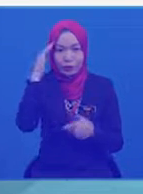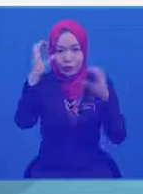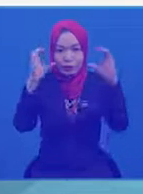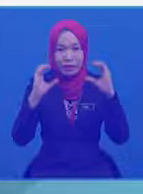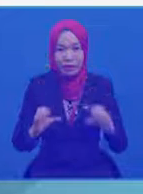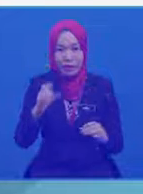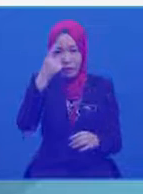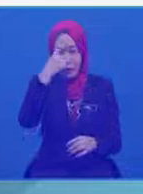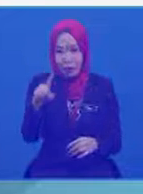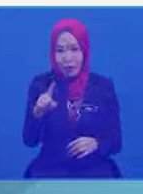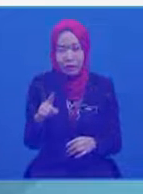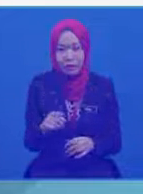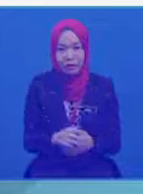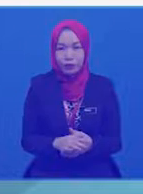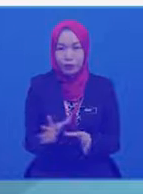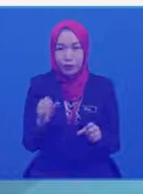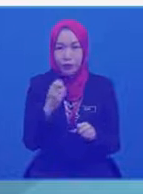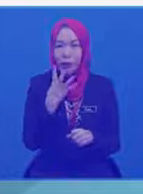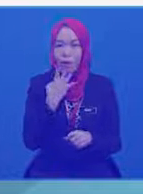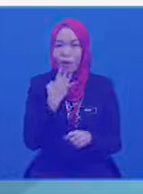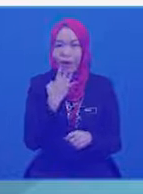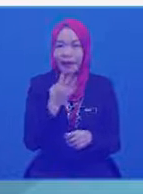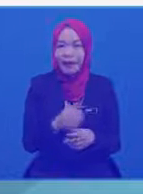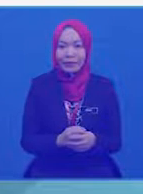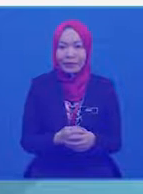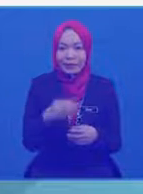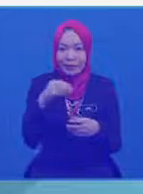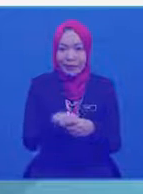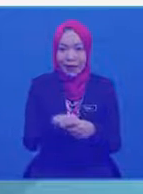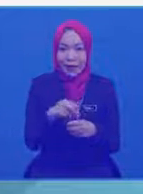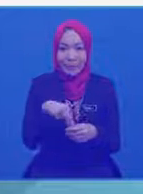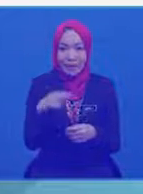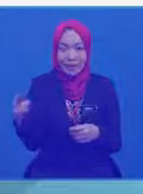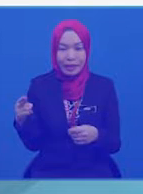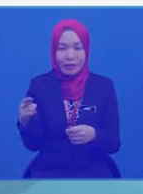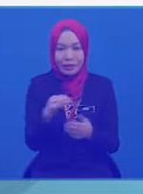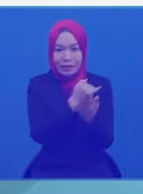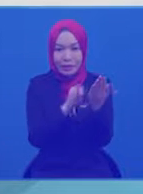untuk mengaplikasikan color tools ke dalam hasil seni grafik.